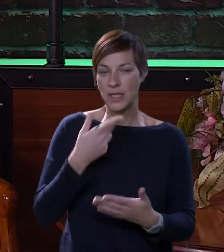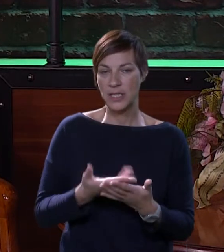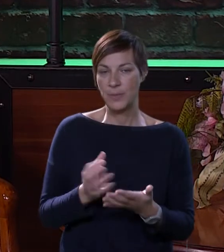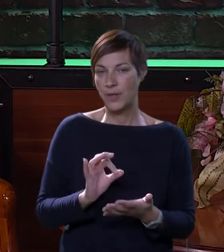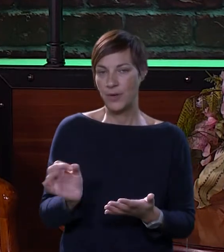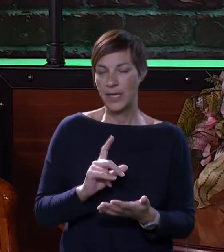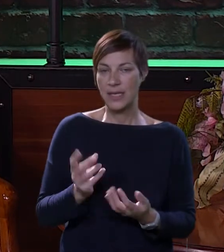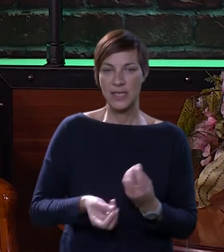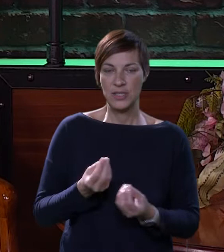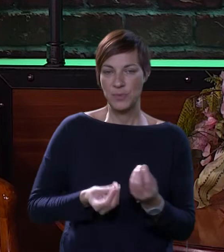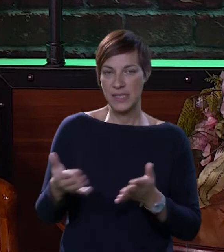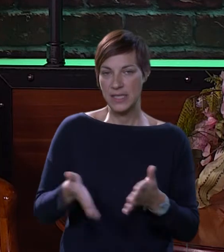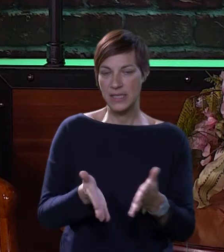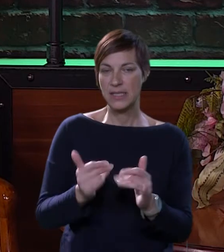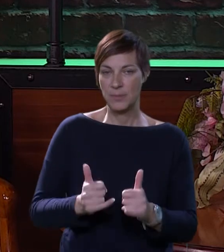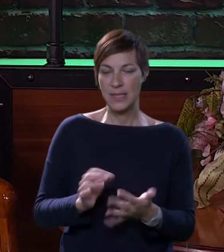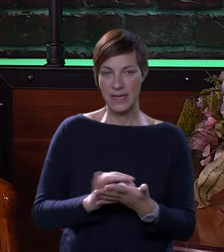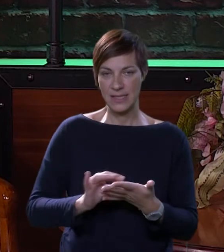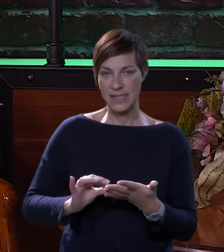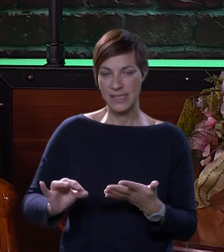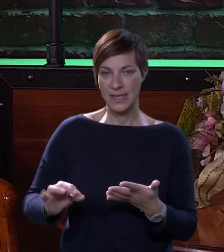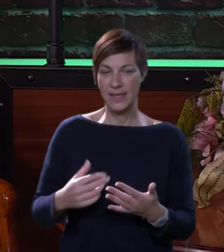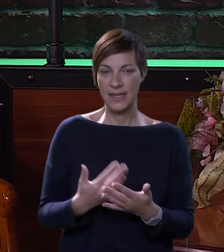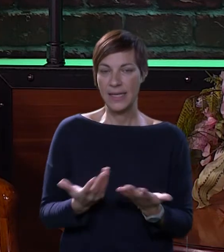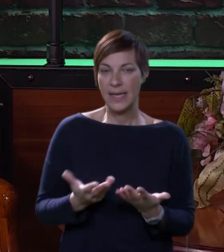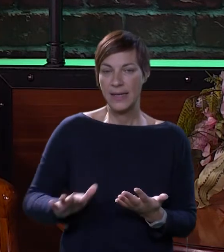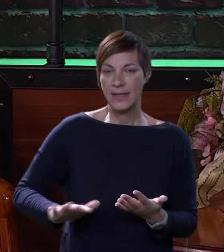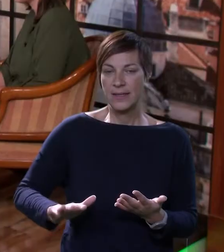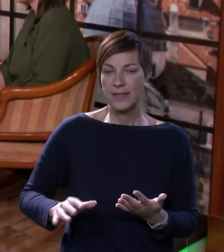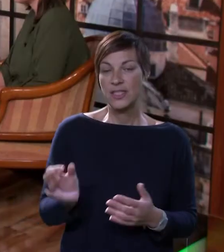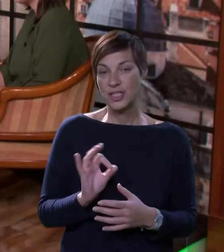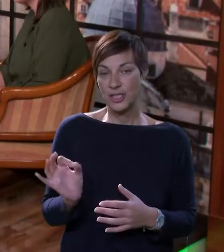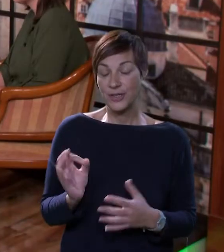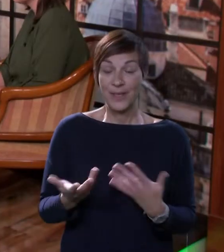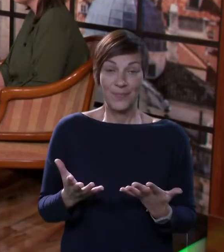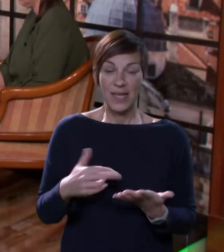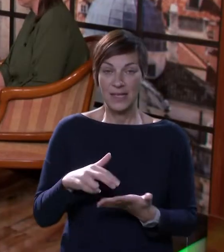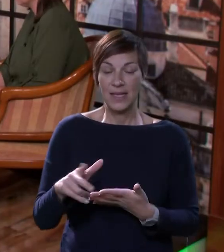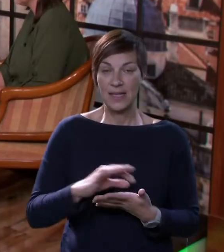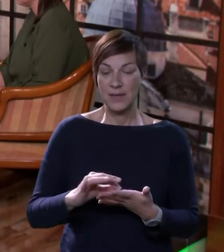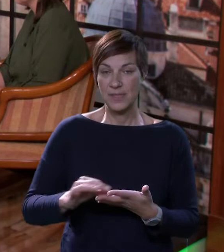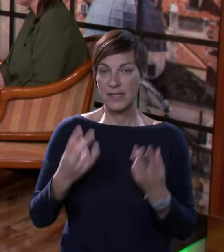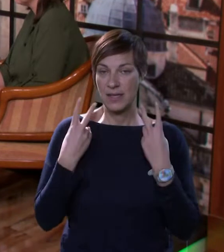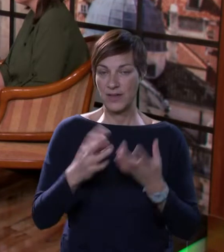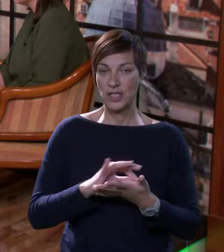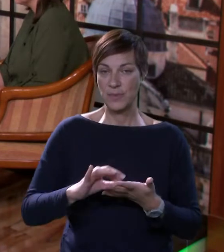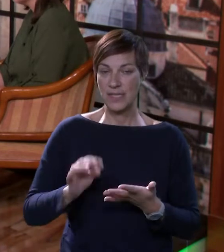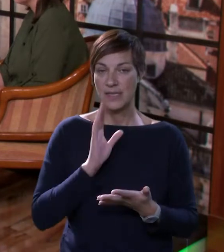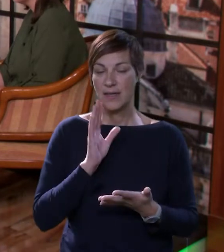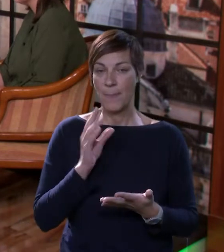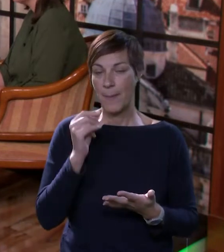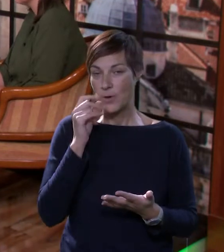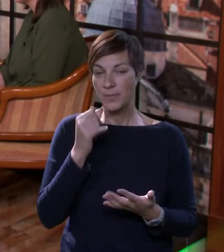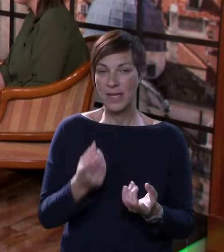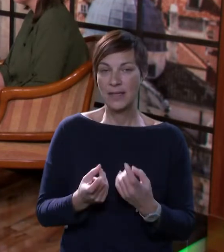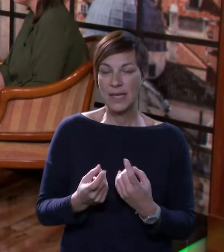kažemo ok, ajde, nećemo se igrati cesta, ajmo mi danas crtati. I neka djeca će reći ok, ajde, idem crtati jer mi je bitno da crtam s mamom,